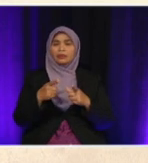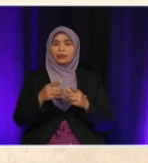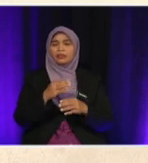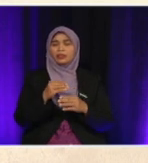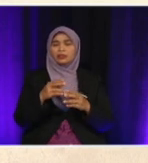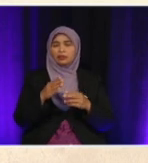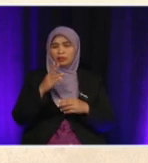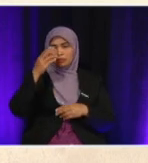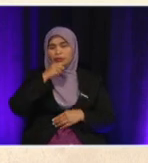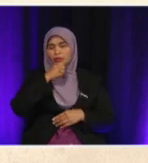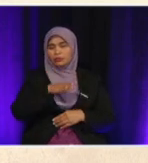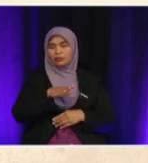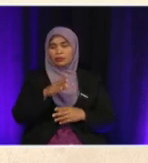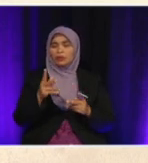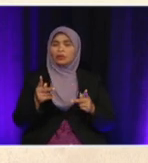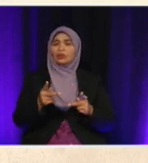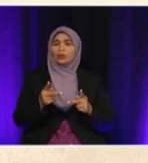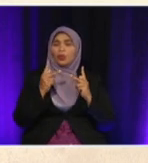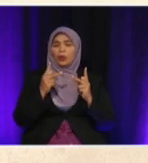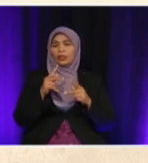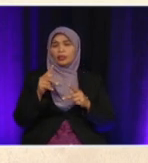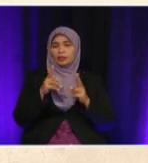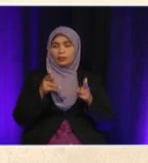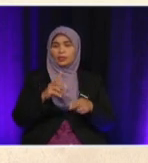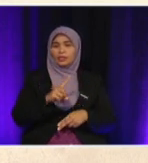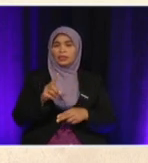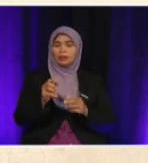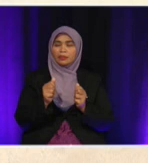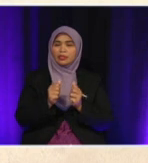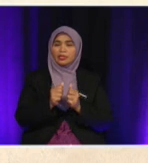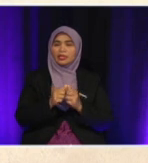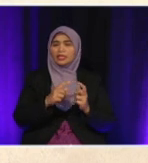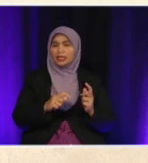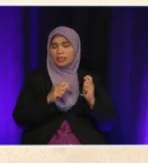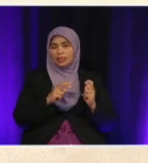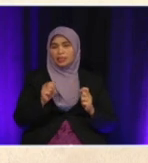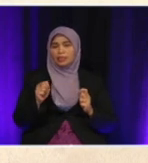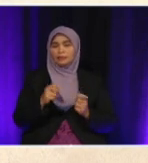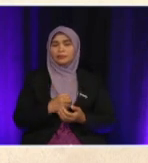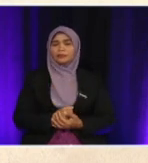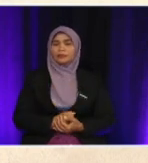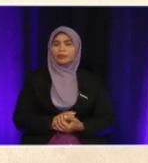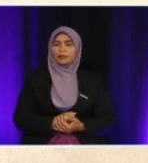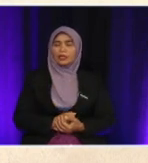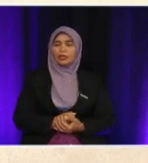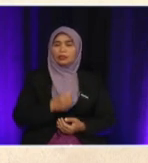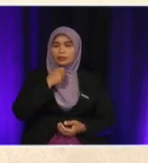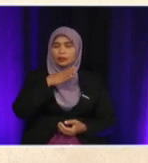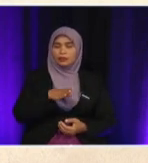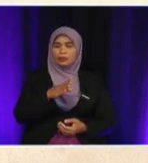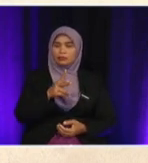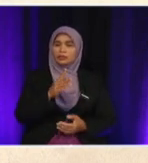dan kemahiran ketentraman dan baginda mengetuai hampir ke semua peperangannya Baginda mengetahui